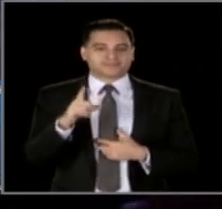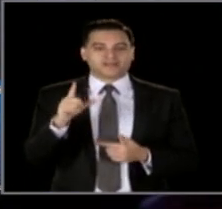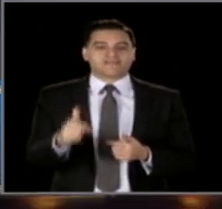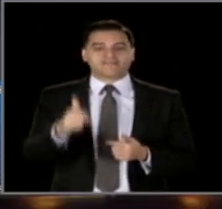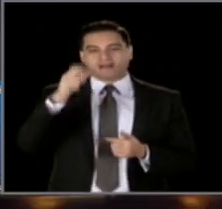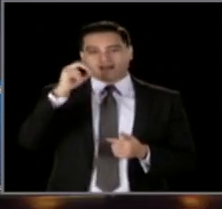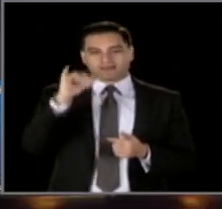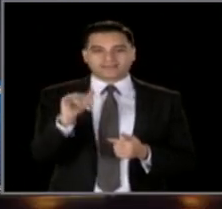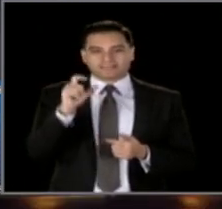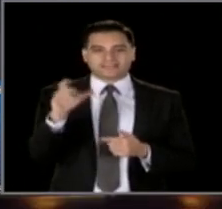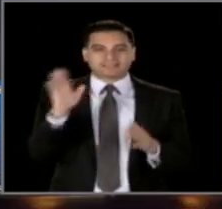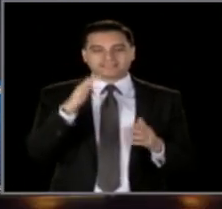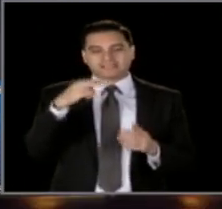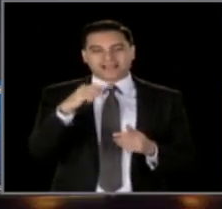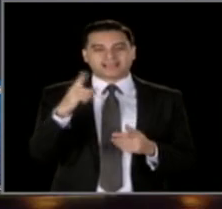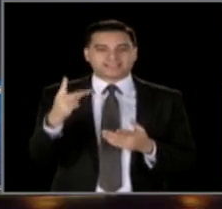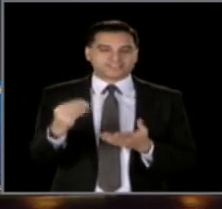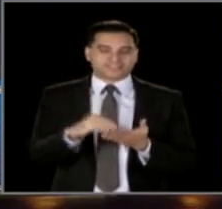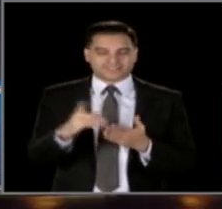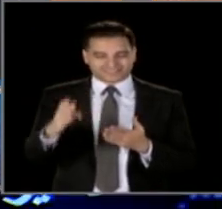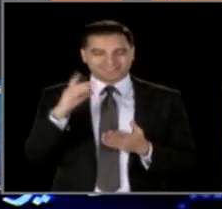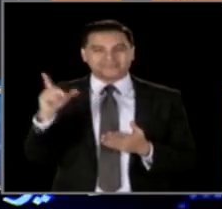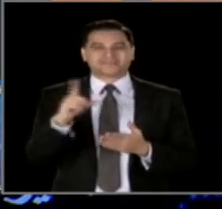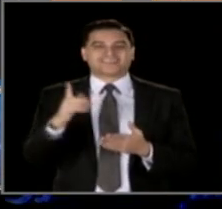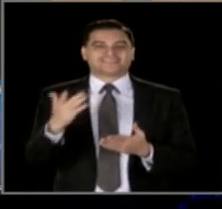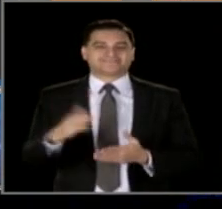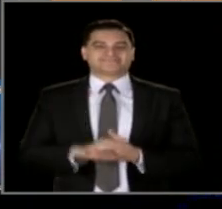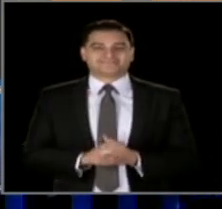ركين سعد بعشرين نقطة، إجابة صحيحة.